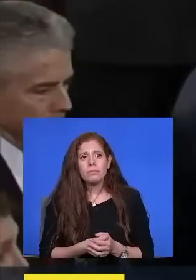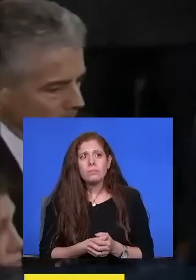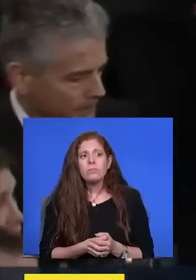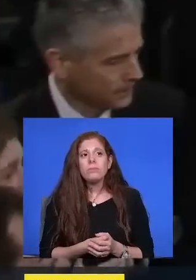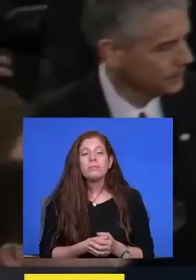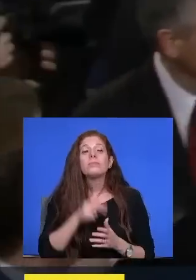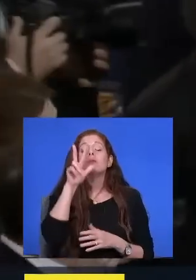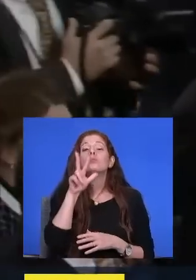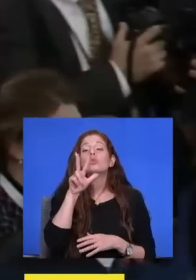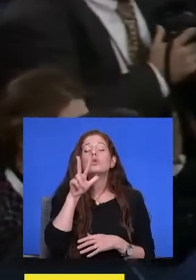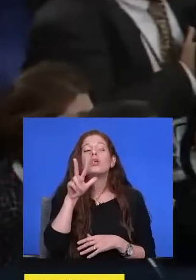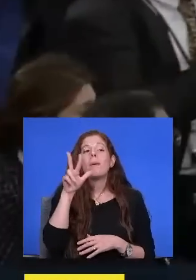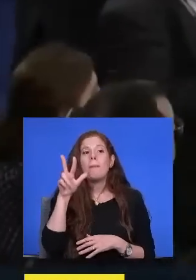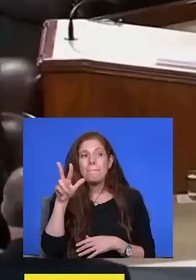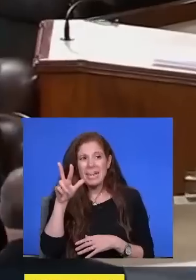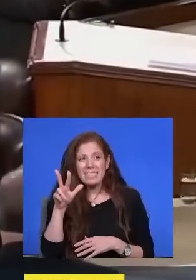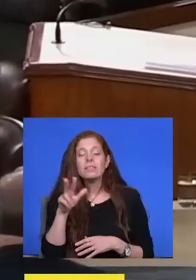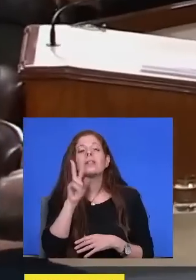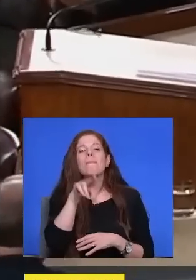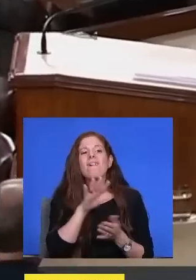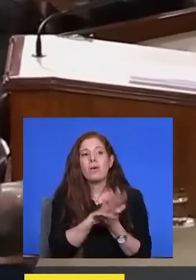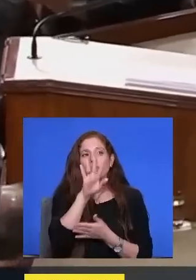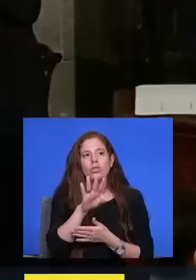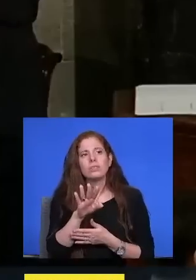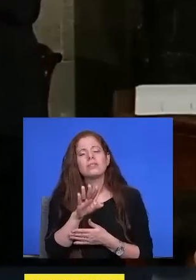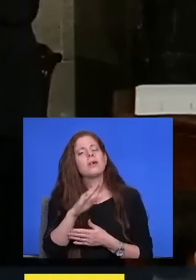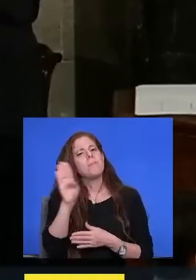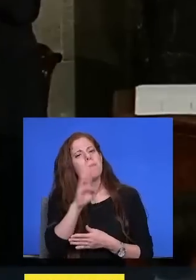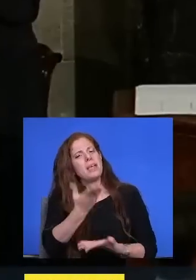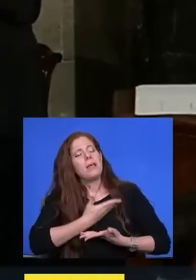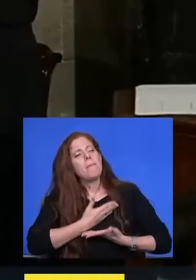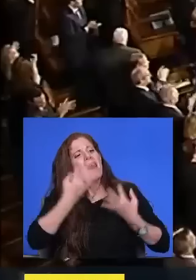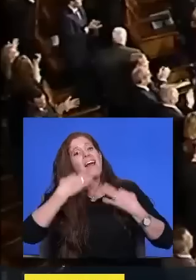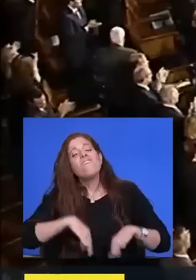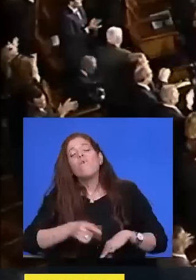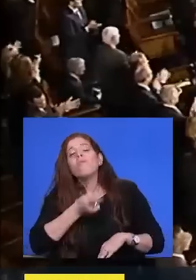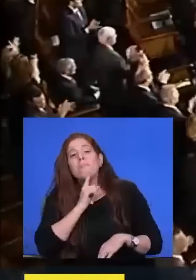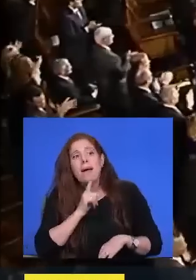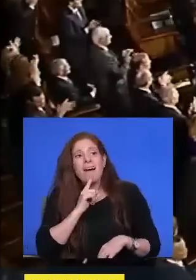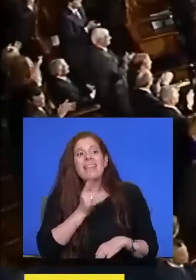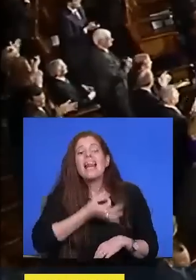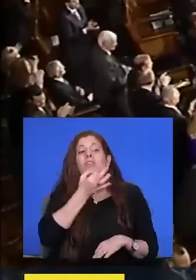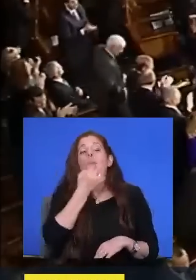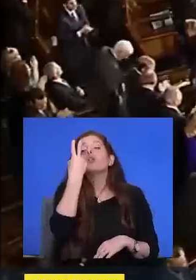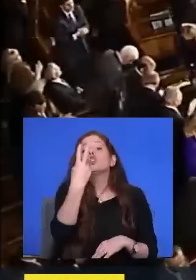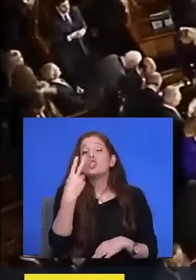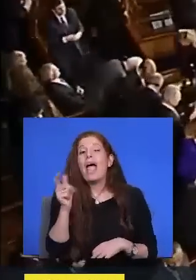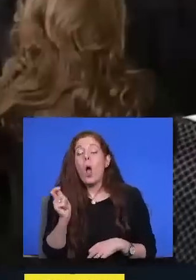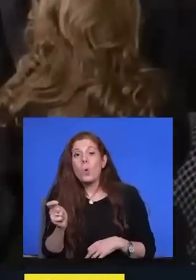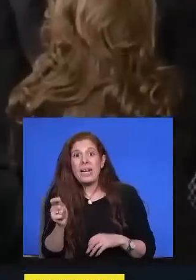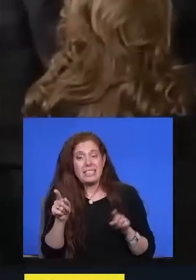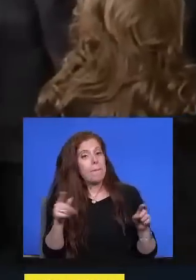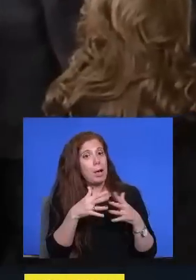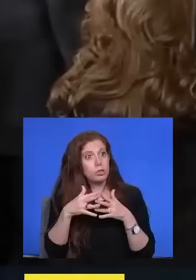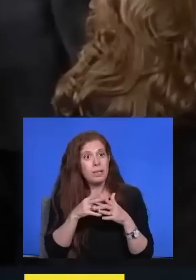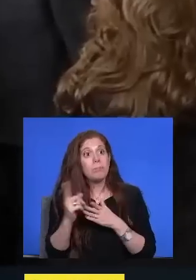ב-3 במרס 2015 זכה נתניהו לכבוד שמעטים זוכים לו, לנאום לשני בתי הקונגרס של ארצות הברית. מי שהזמין אותו היה יושב